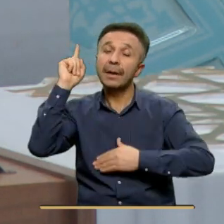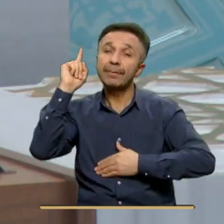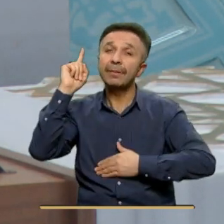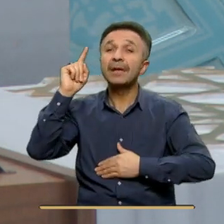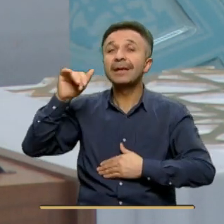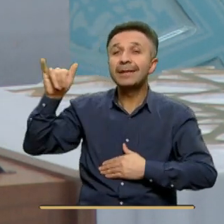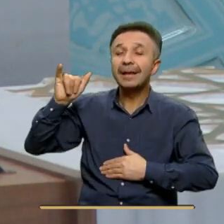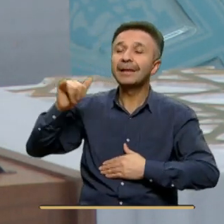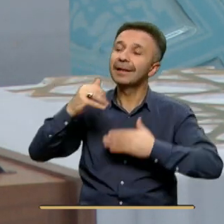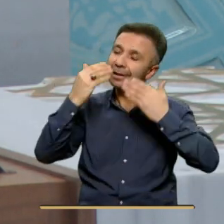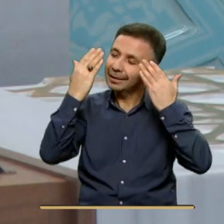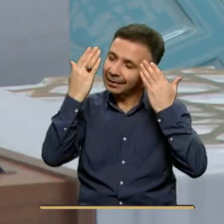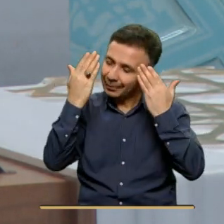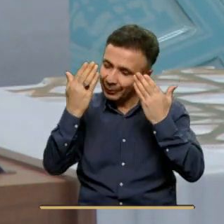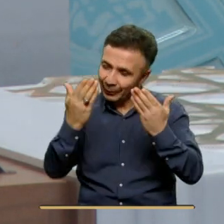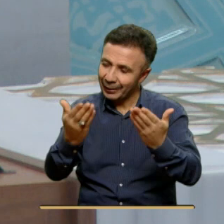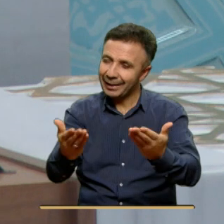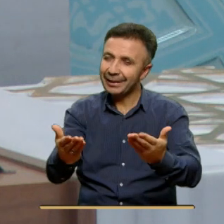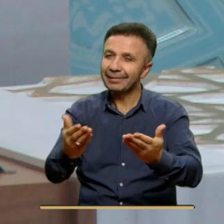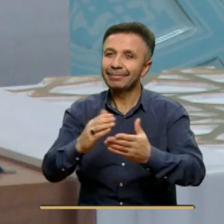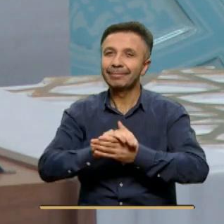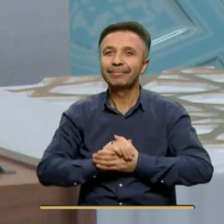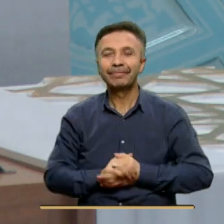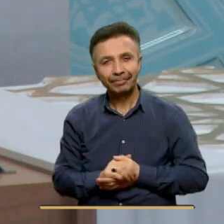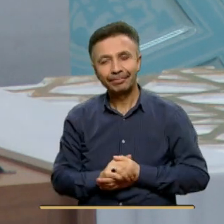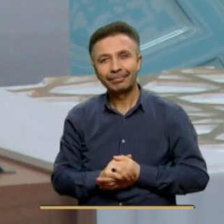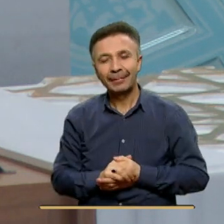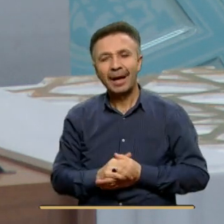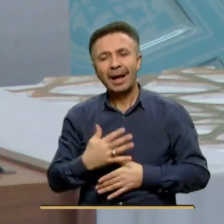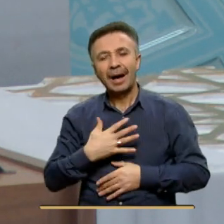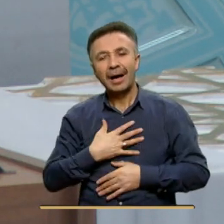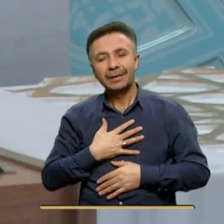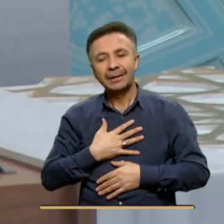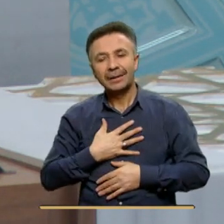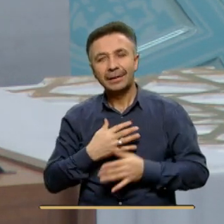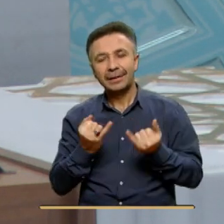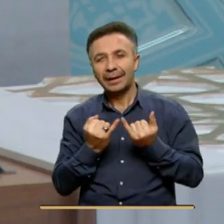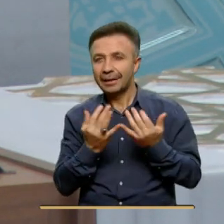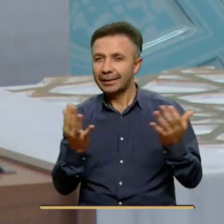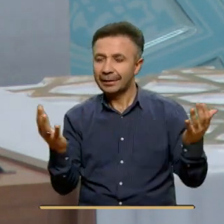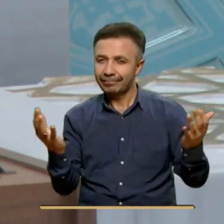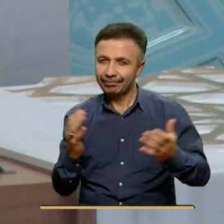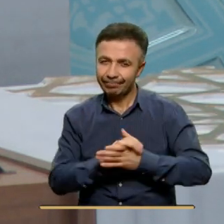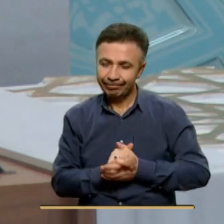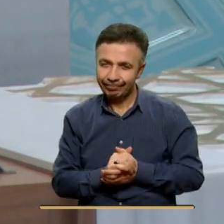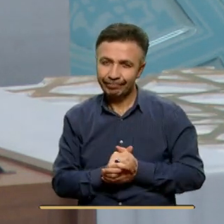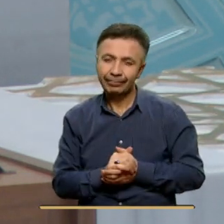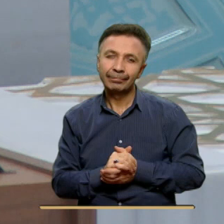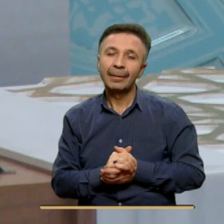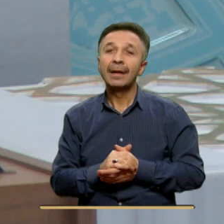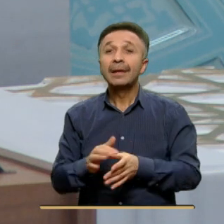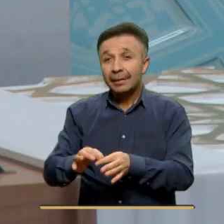katında kabul ve makbul eylesin. Aziz kardeşlerim,